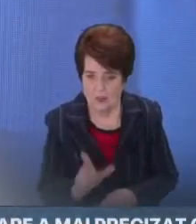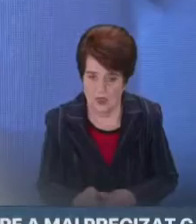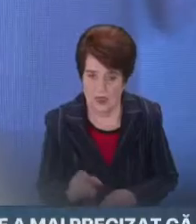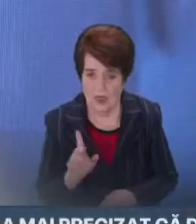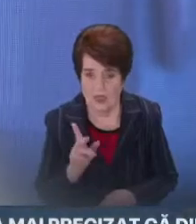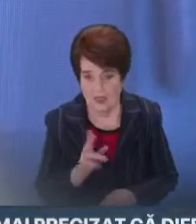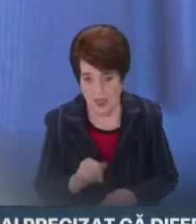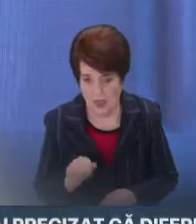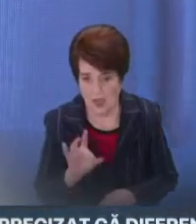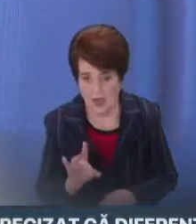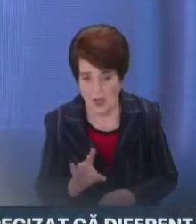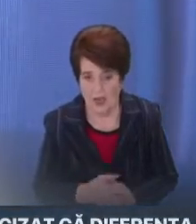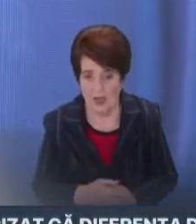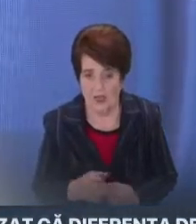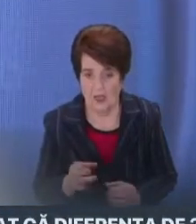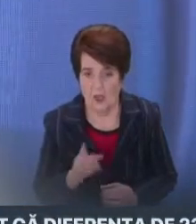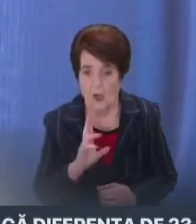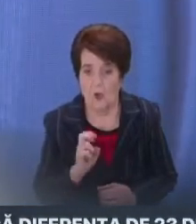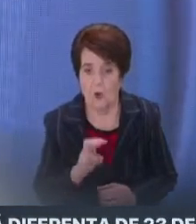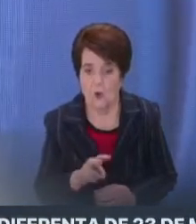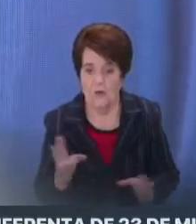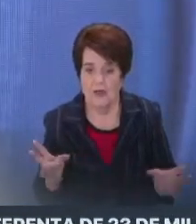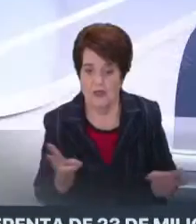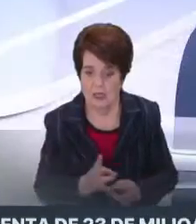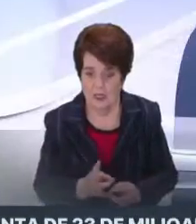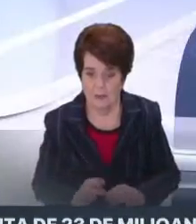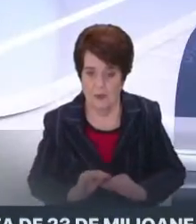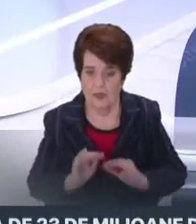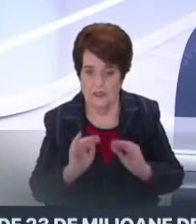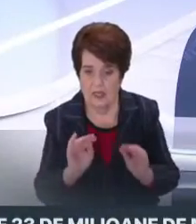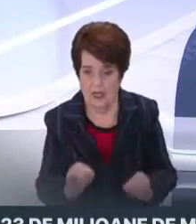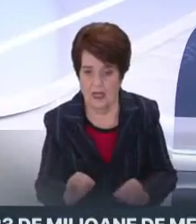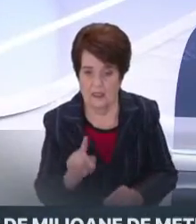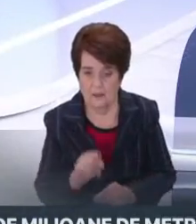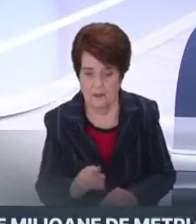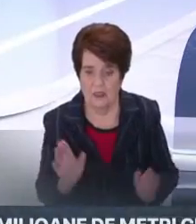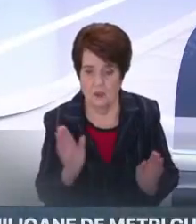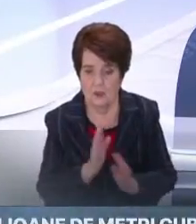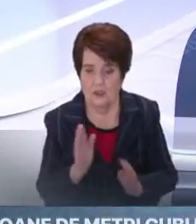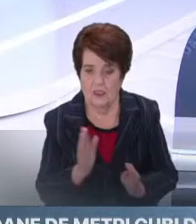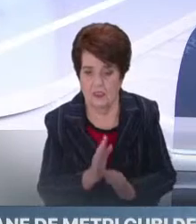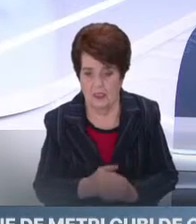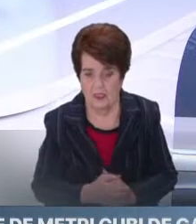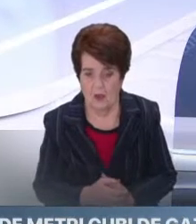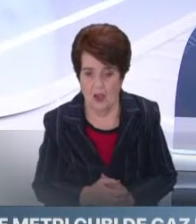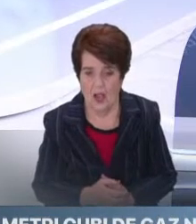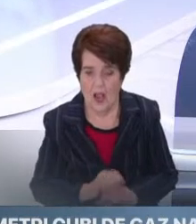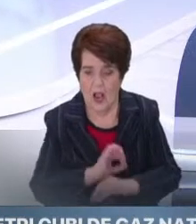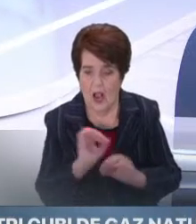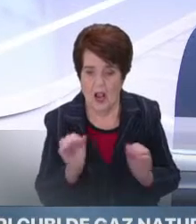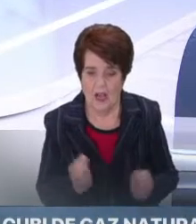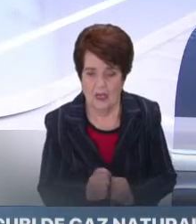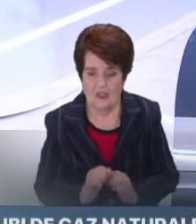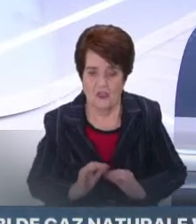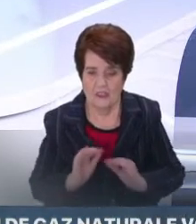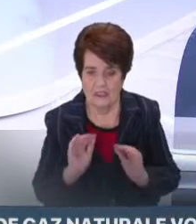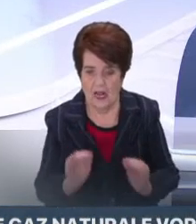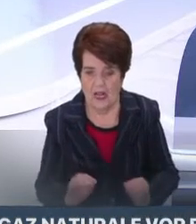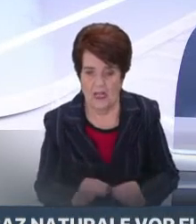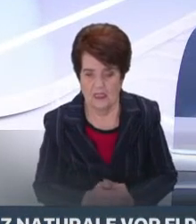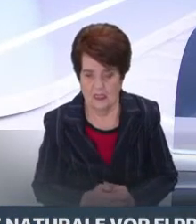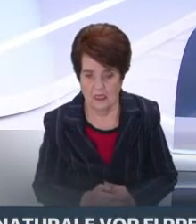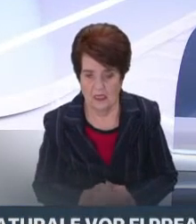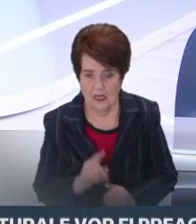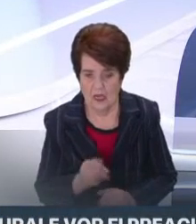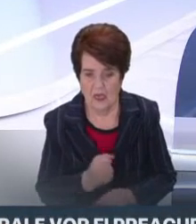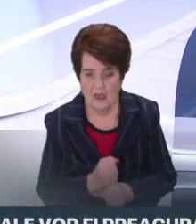oricum trebuie să-și pregătească instalațiile pentru sezonul rece. Cum o pot face? Instalațiile care